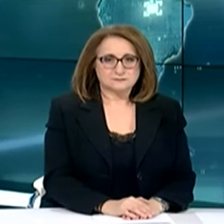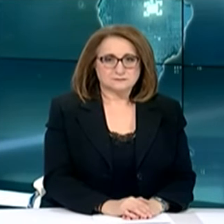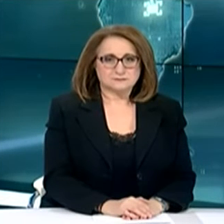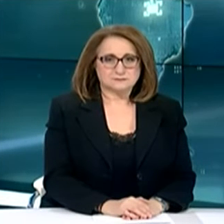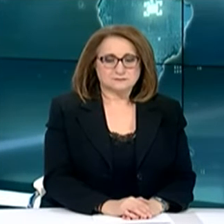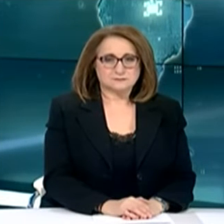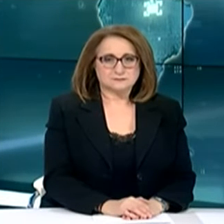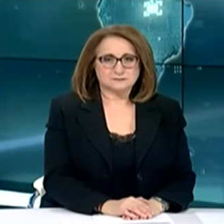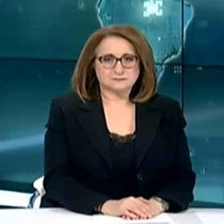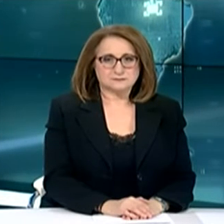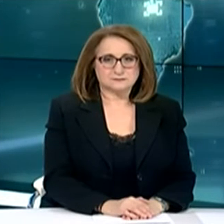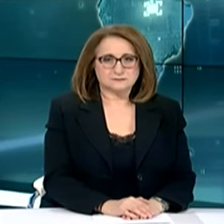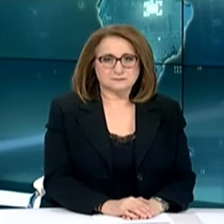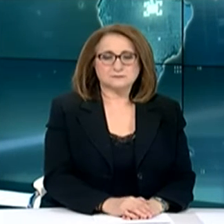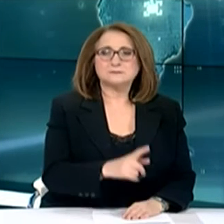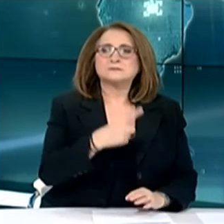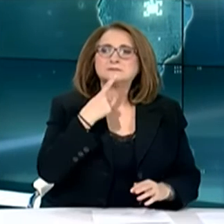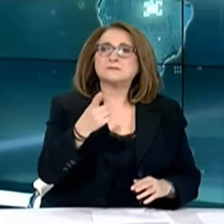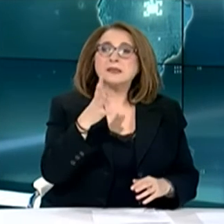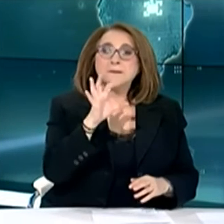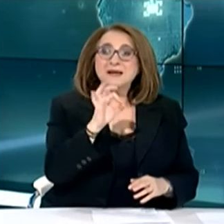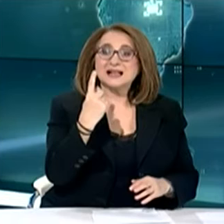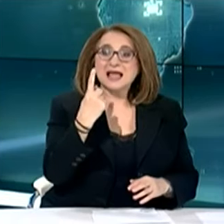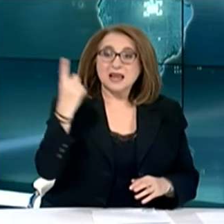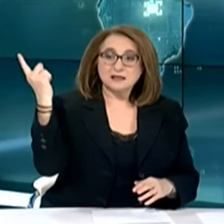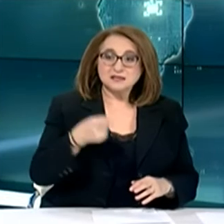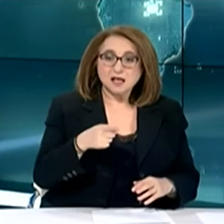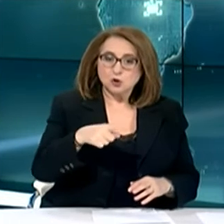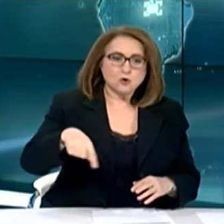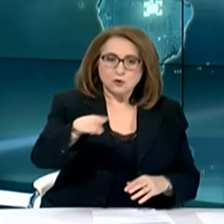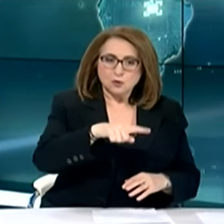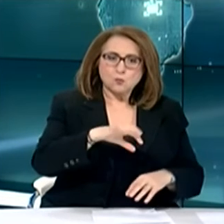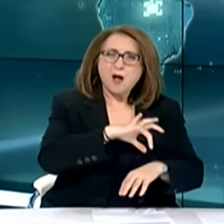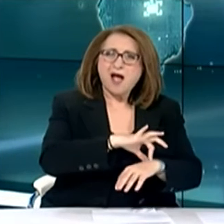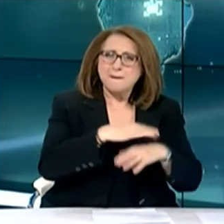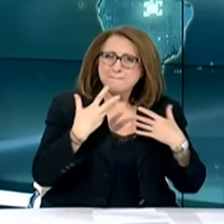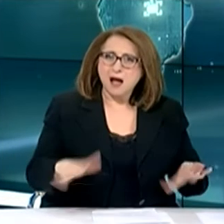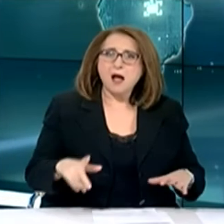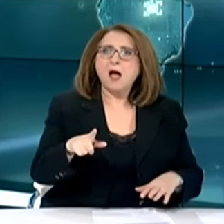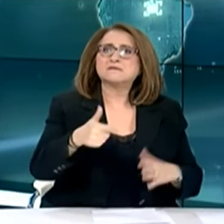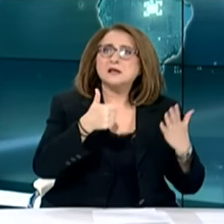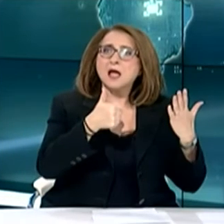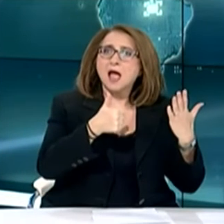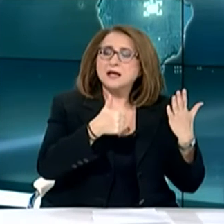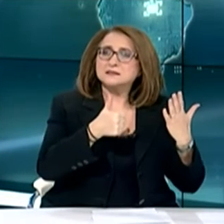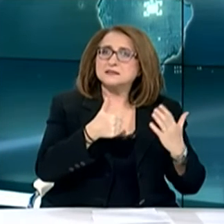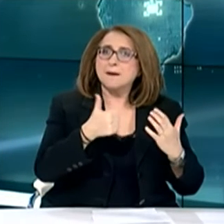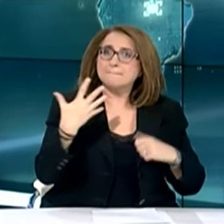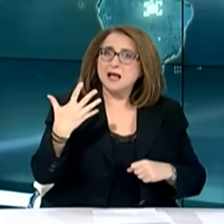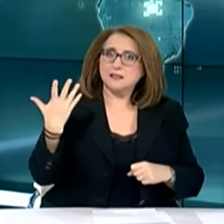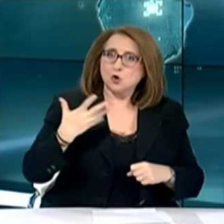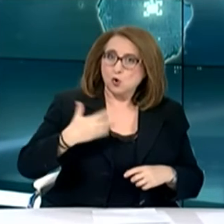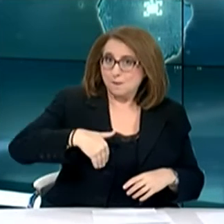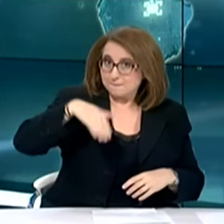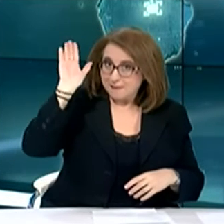Κύριε Καθηγητά, μας είπατε ότι το 51% των νοσούντων είναι άνω των 65 ετών. Νομίζω ότι είναι σημαντικό για να ενημερώσουμε και εμείς τους πολύ